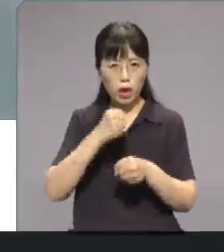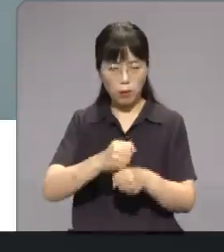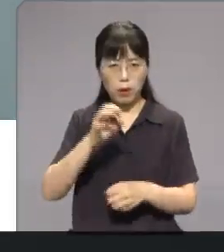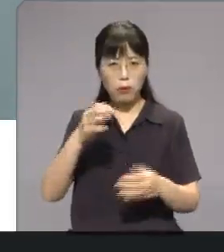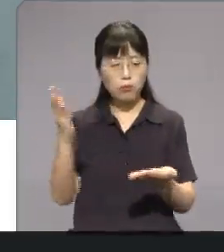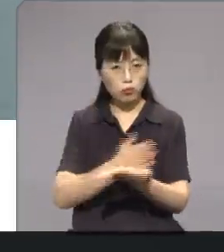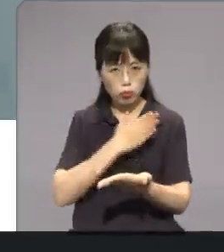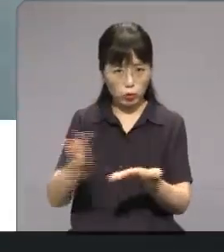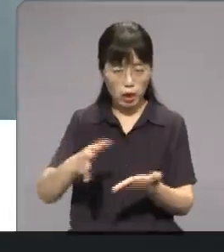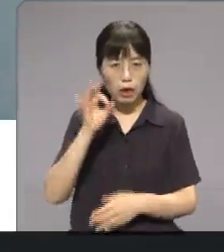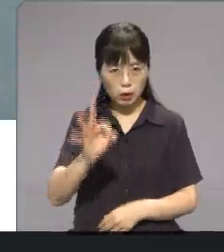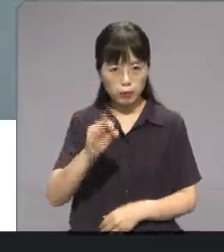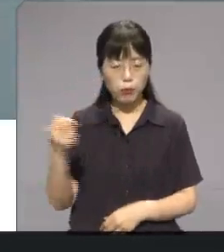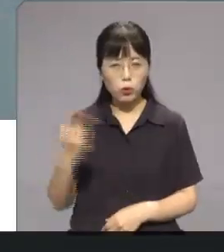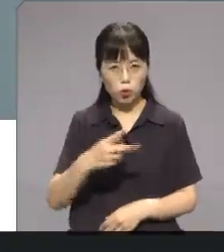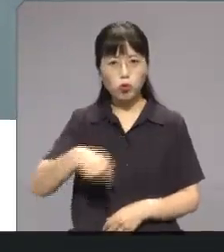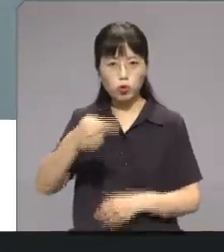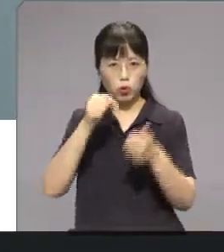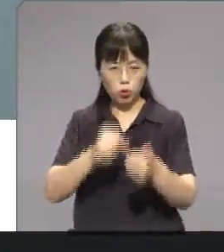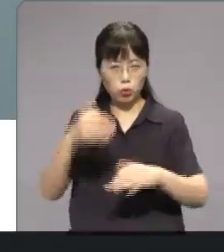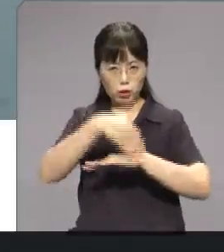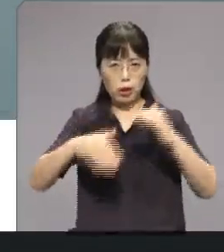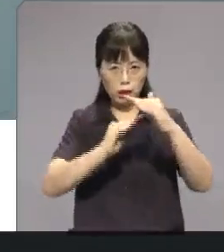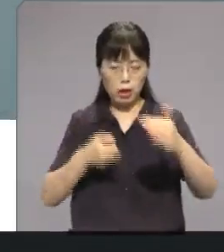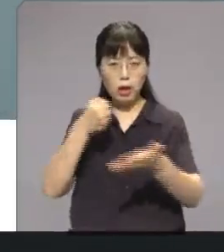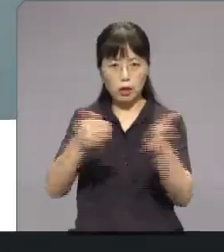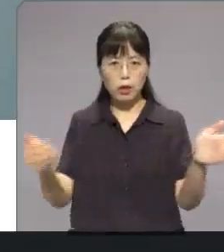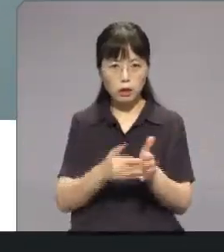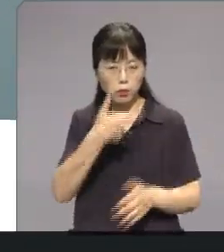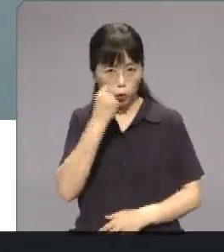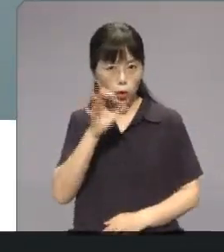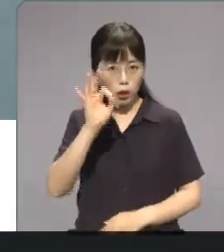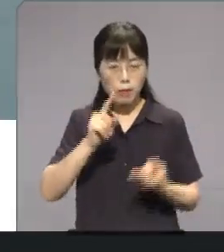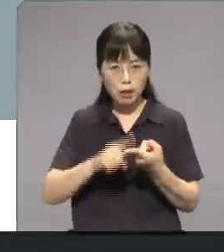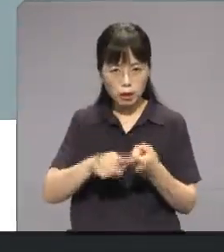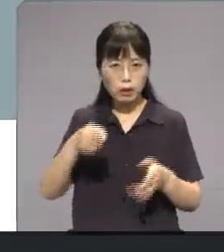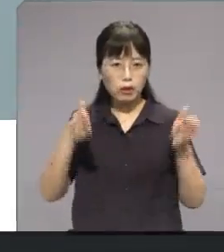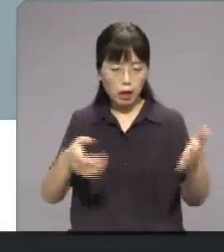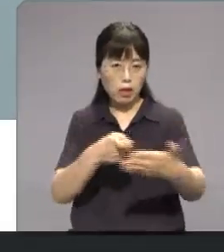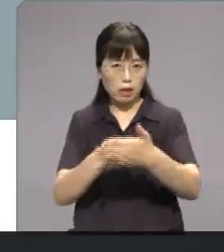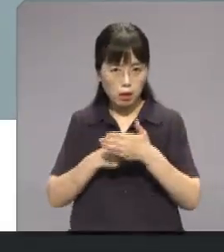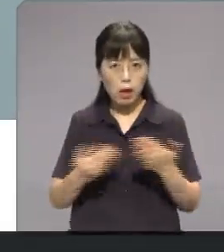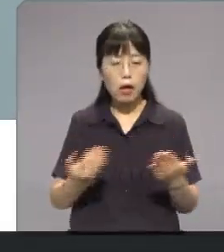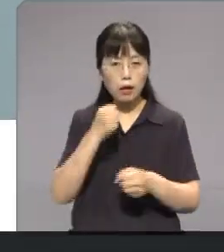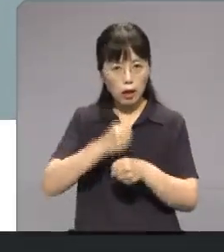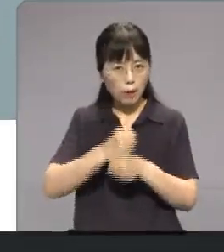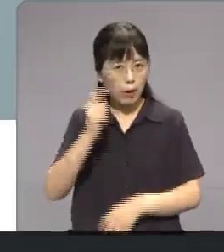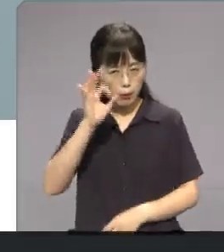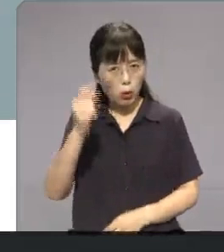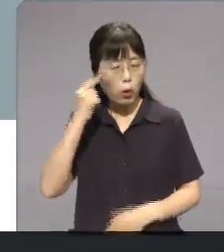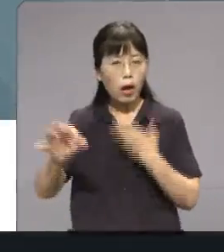조정과 후속 조치 계획안을 의결했습니다. 다만 부족해진 금액은 그간 절감한 개발 비용을